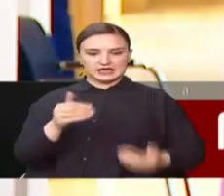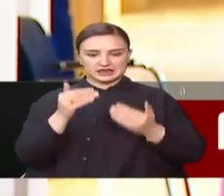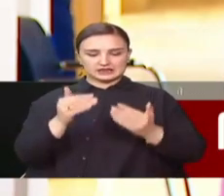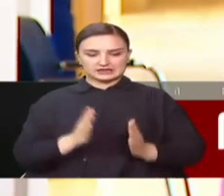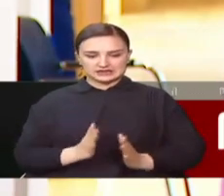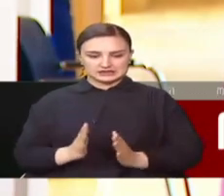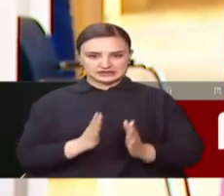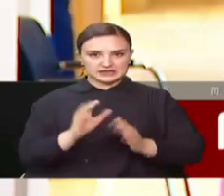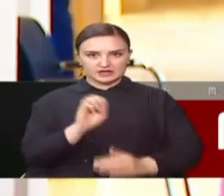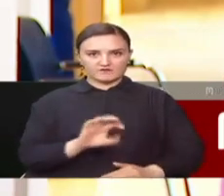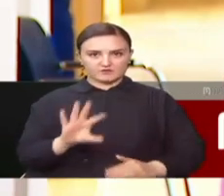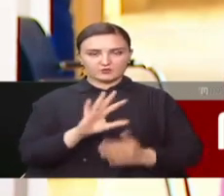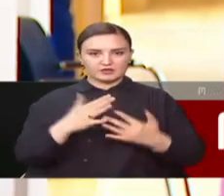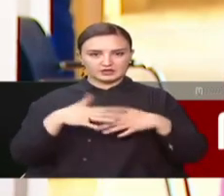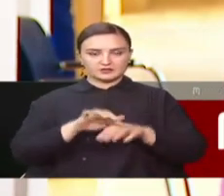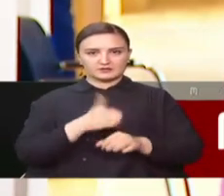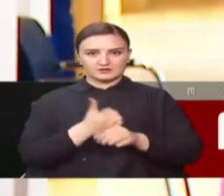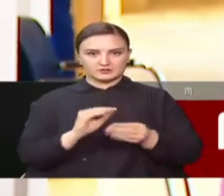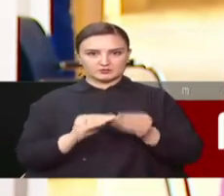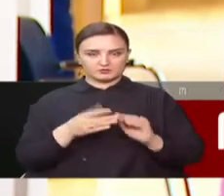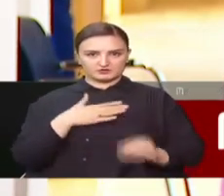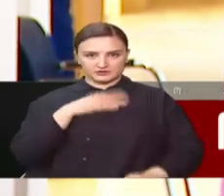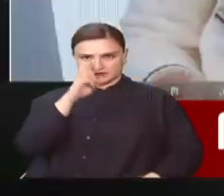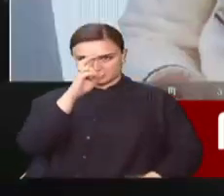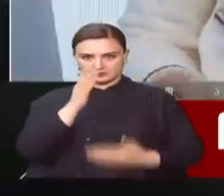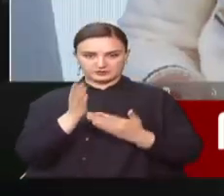გზაზე ევროინტეგრაციისკენ მთავარი დაბრკოლება ეს არის ჩვენი ხელი.